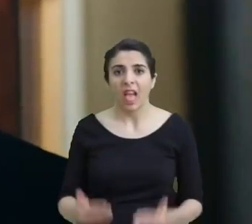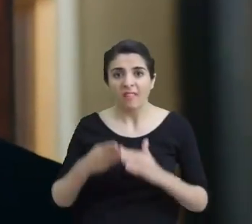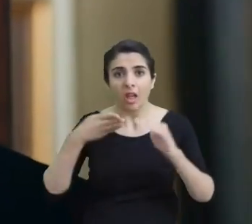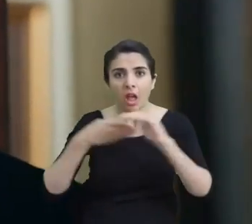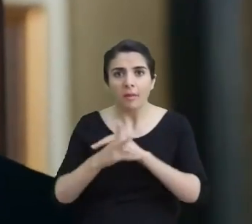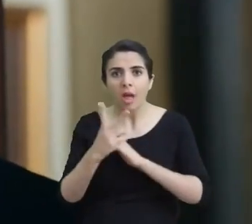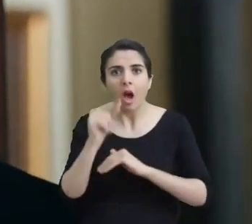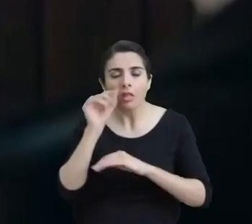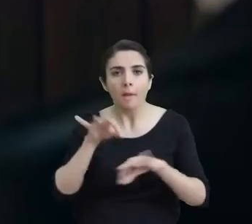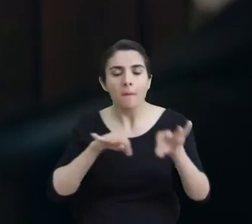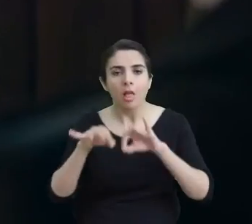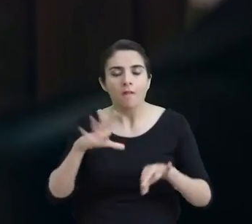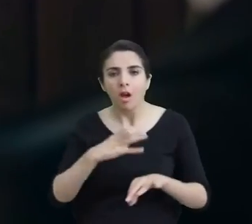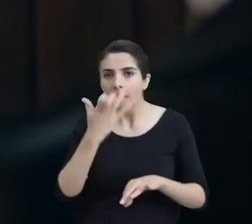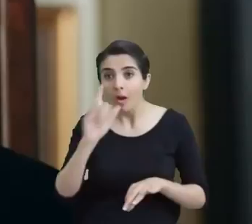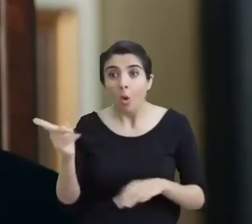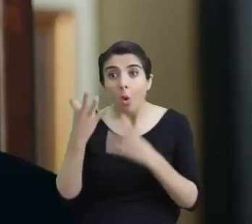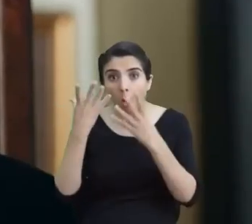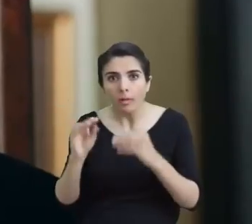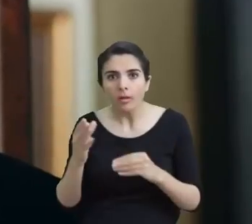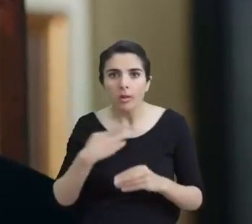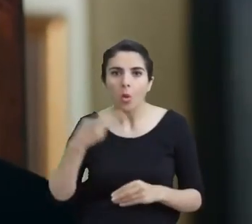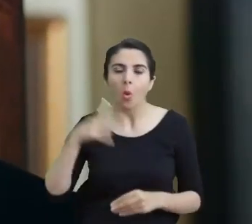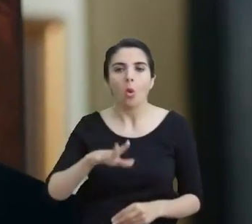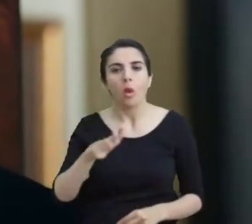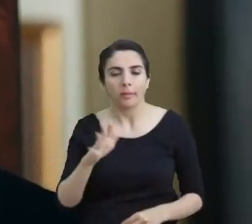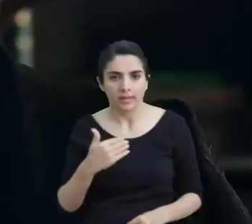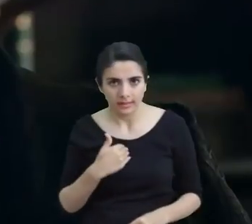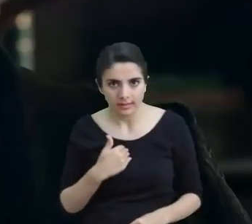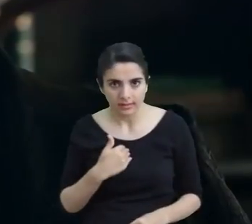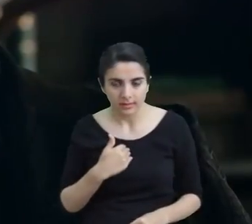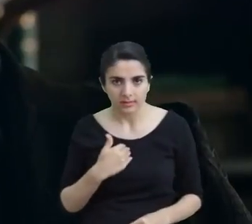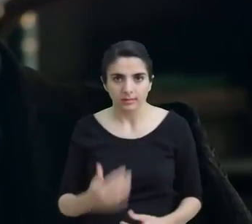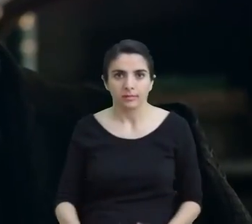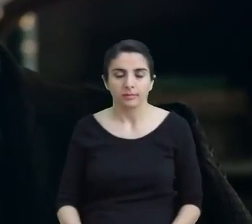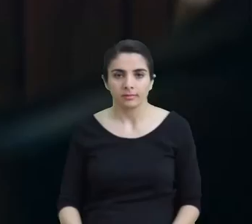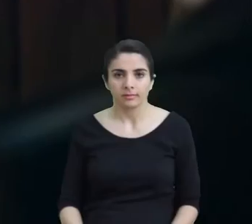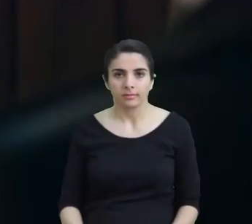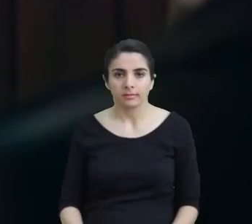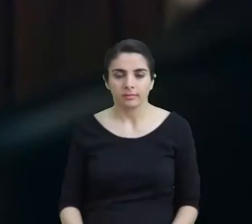Eve girdiğimde iki kişi tuzak kurmuştu. Olmasaydı hayatta olmazdım.